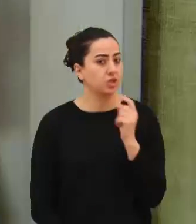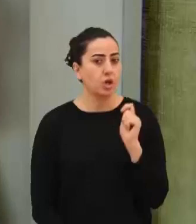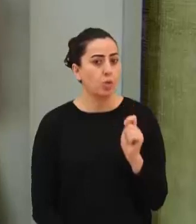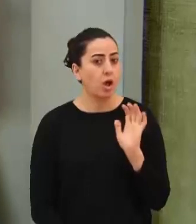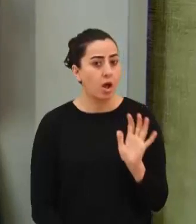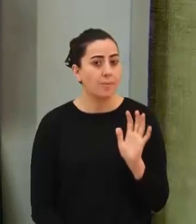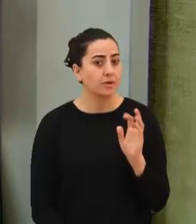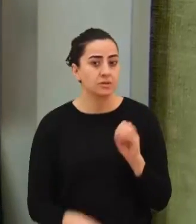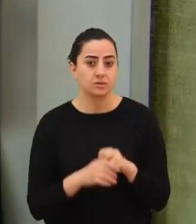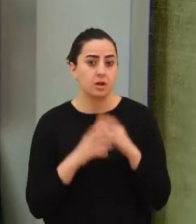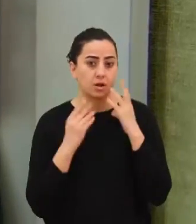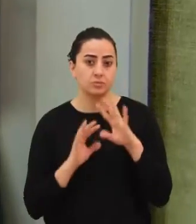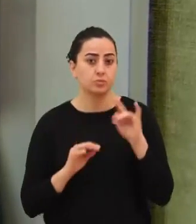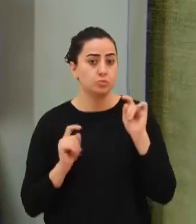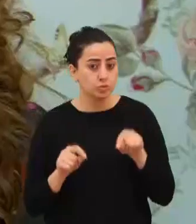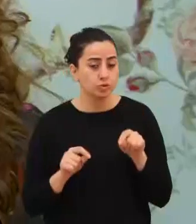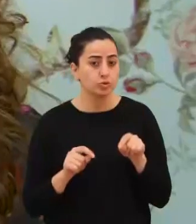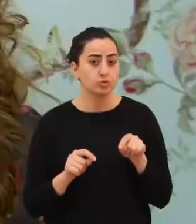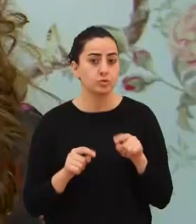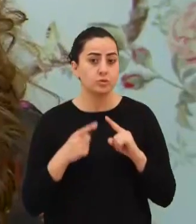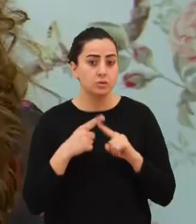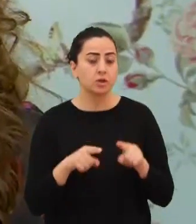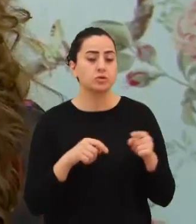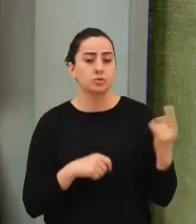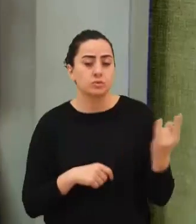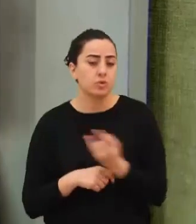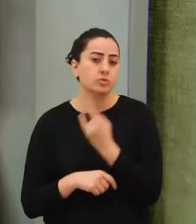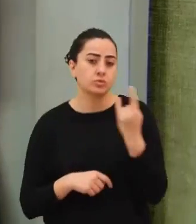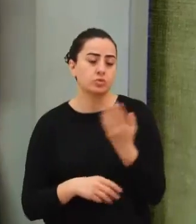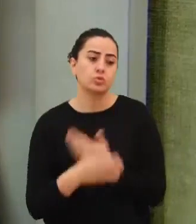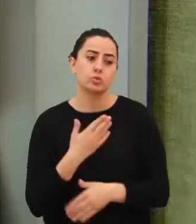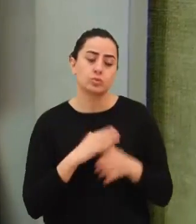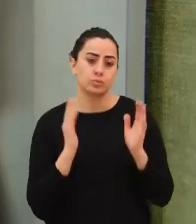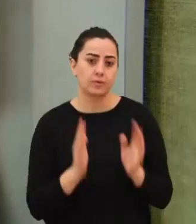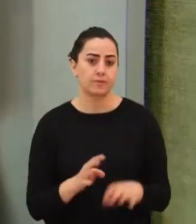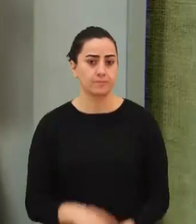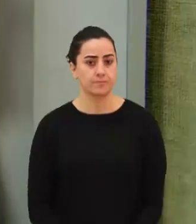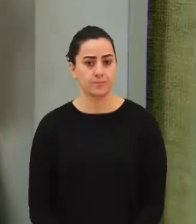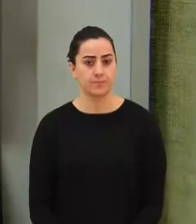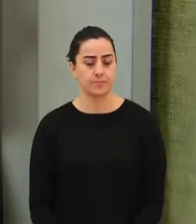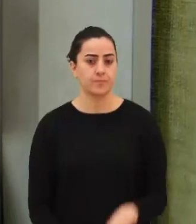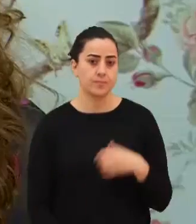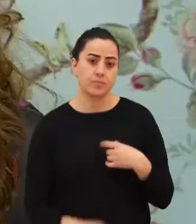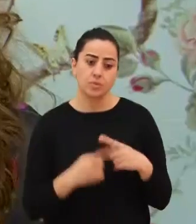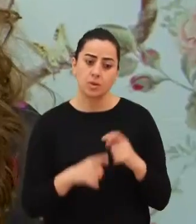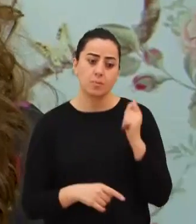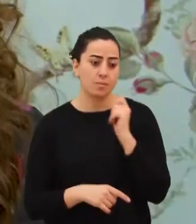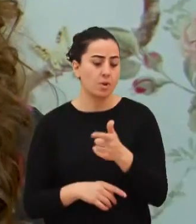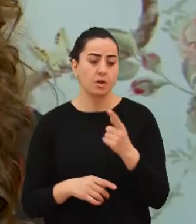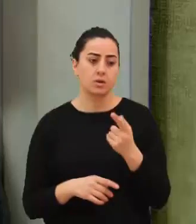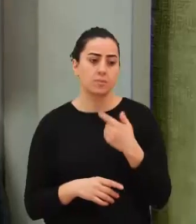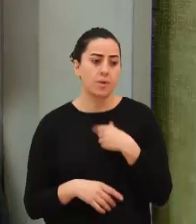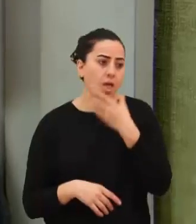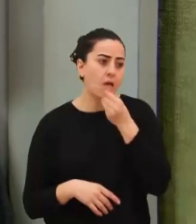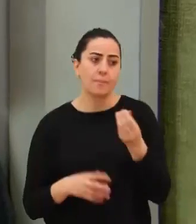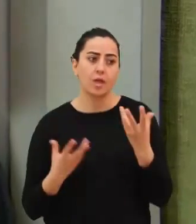çeviriyor. İnanın bugün yani taksiyle dolaşa dolaşa anam ağladı efendim. Yani verdiğim parayla adam emekli